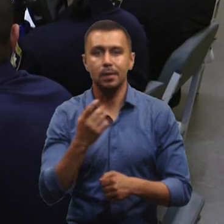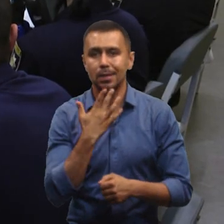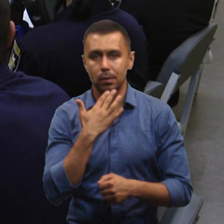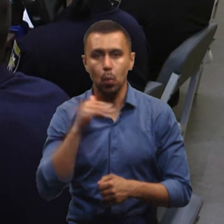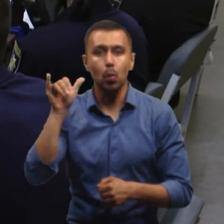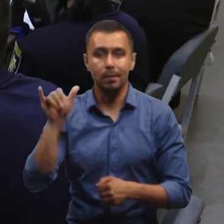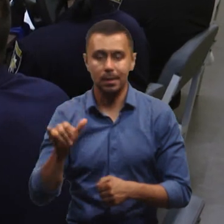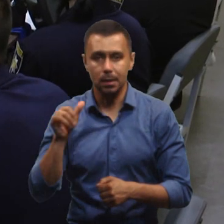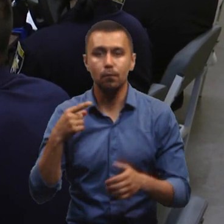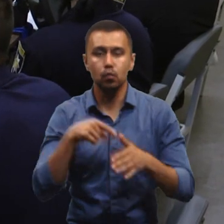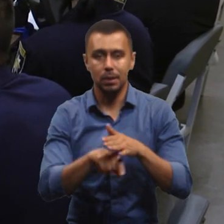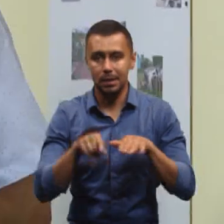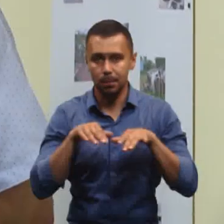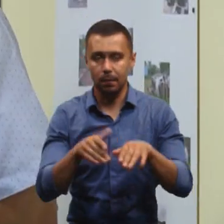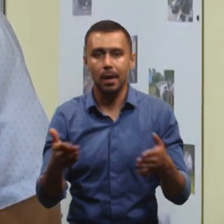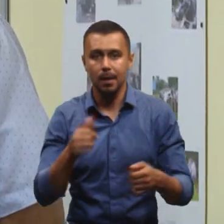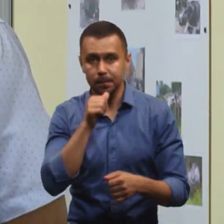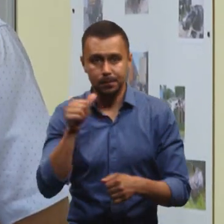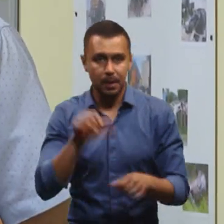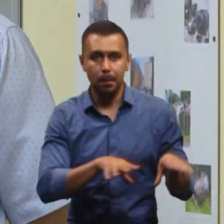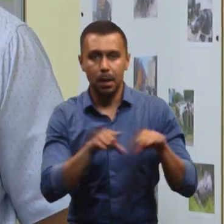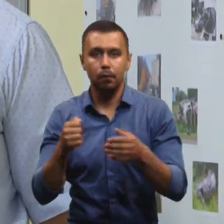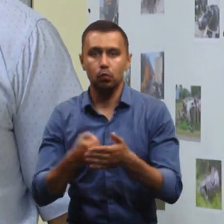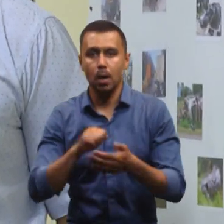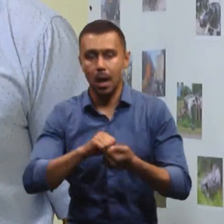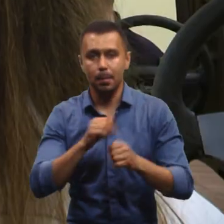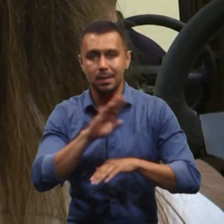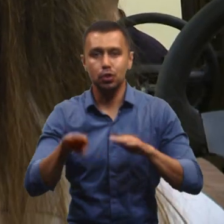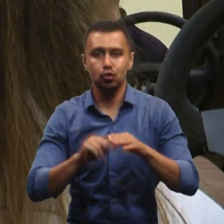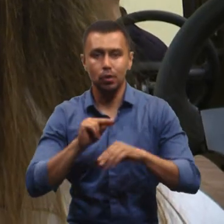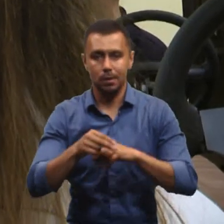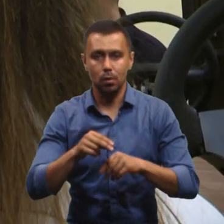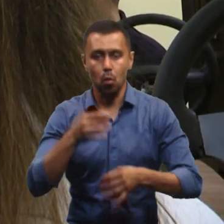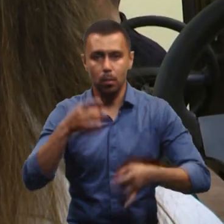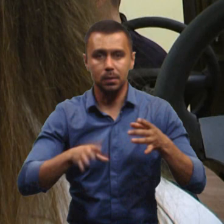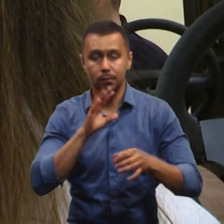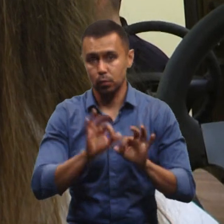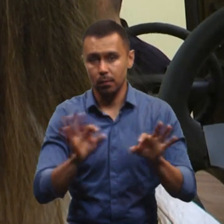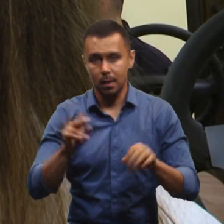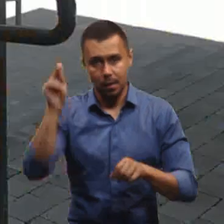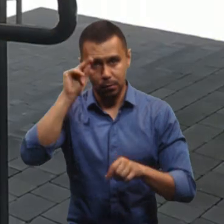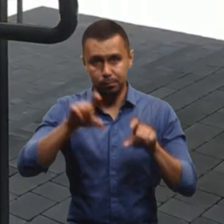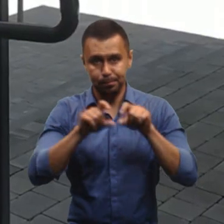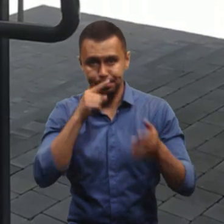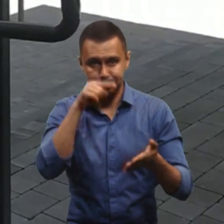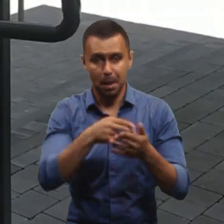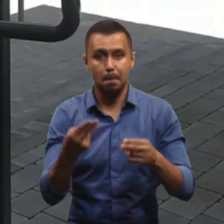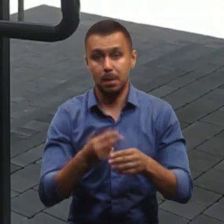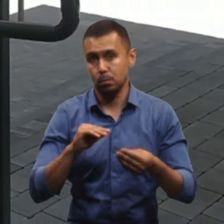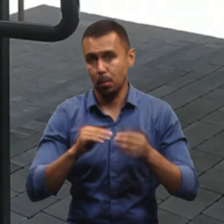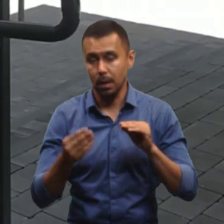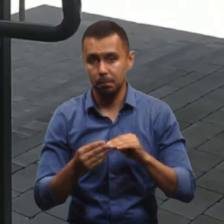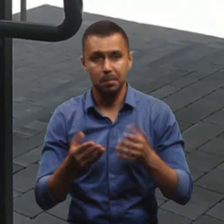національному університеті внутрішніх справ, який торік переїхав до Кам'янця через обстріли. Дівчина розповідає, навчального заходу вона дістається